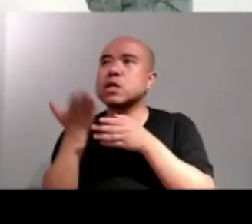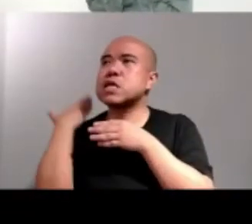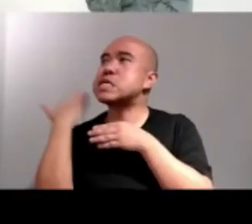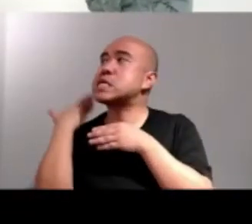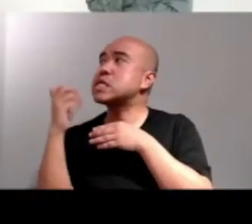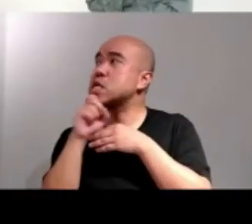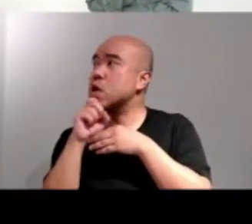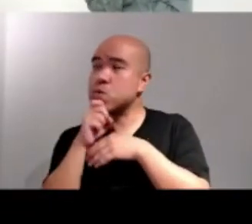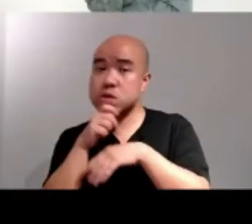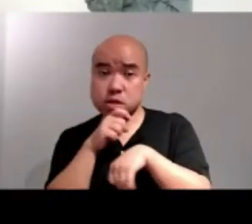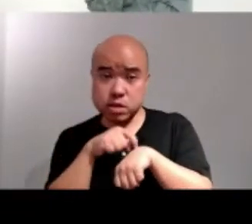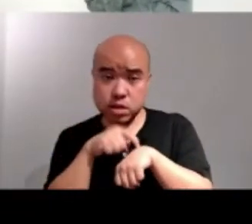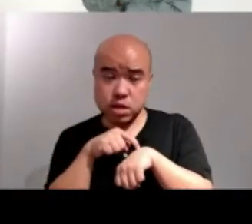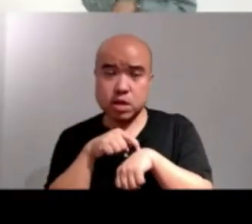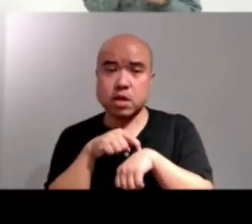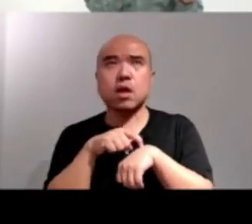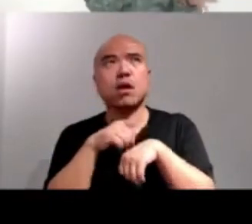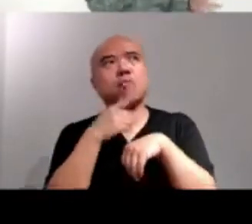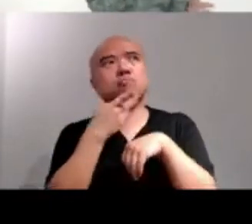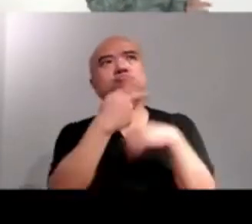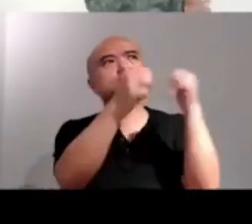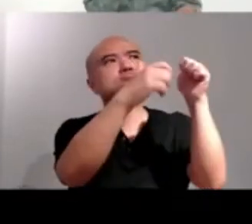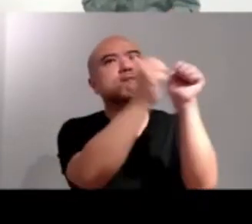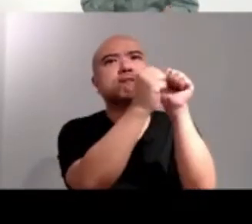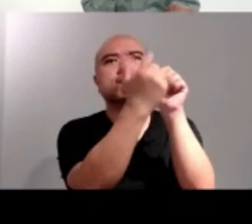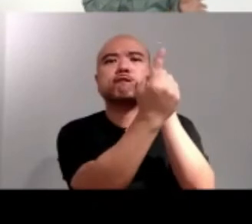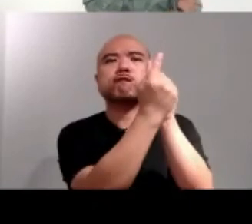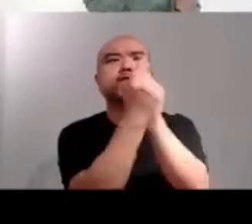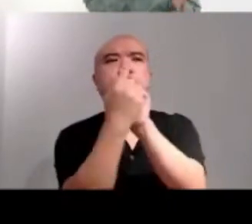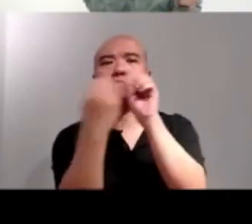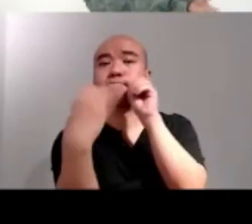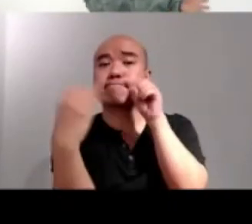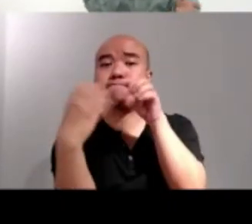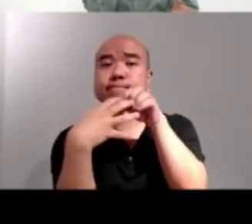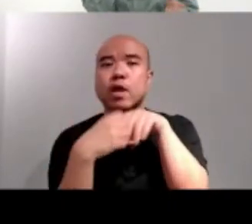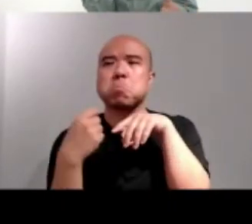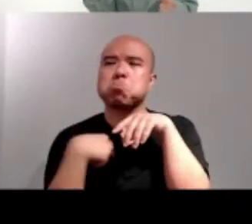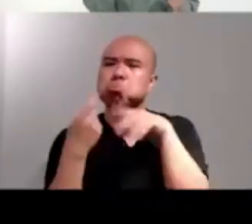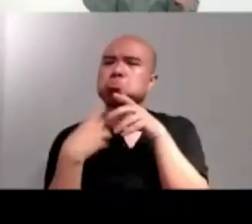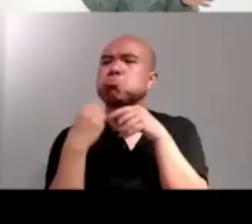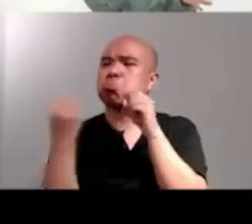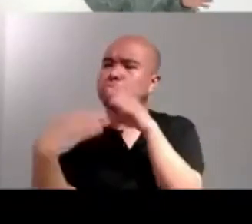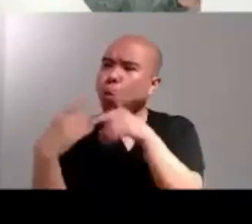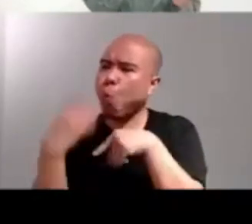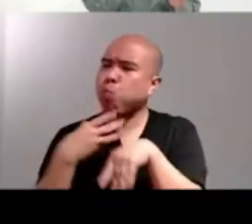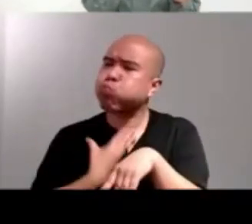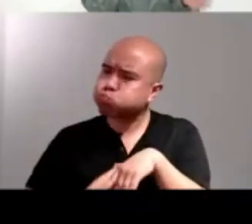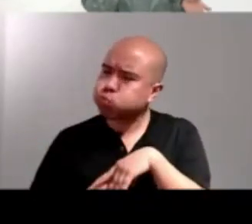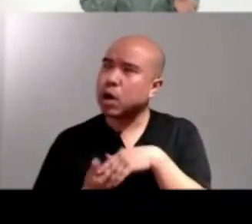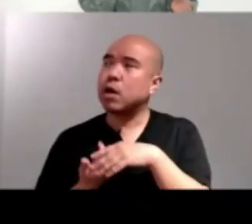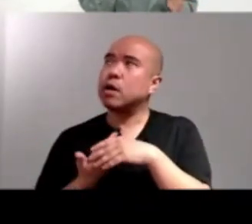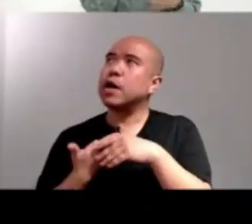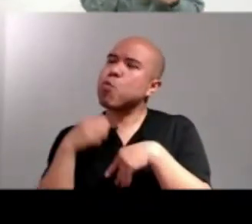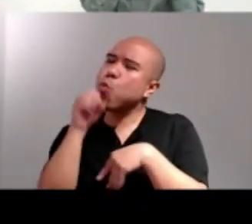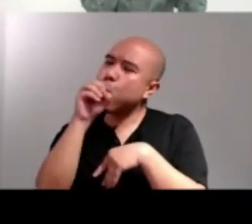間 去跟朋友相處，可能聊聊天，就是說、啊、我有什麼不開心，我講很多 事例給